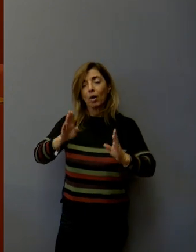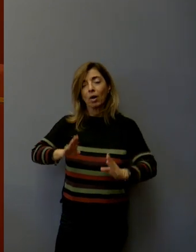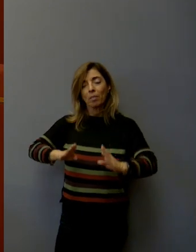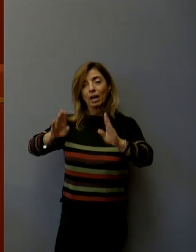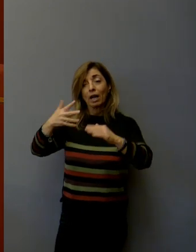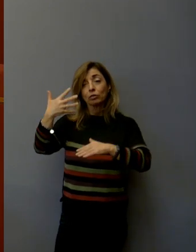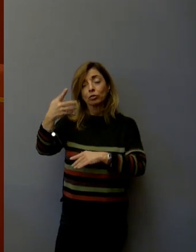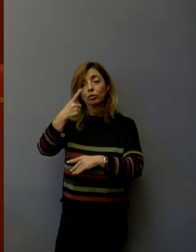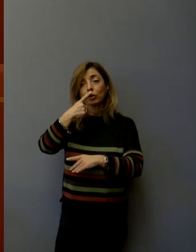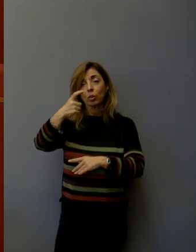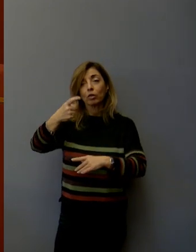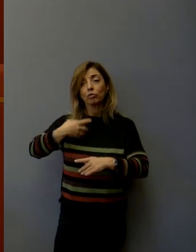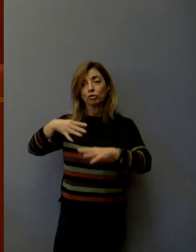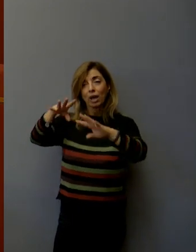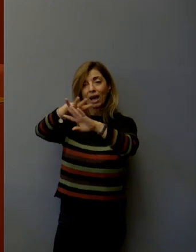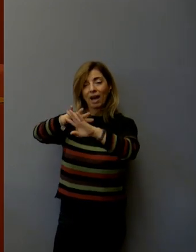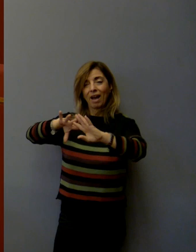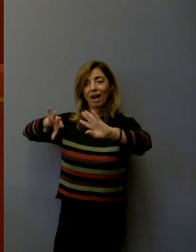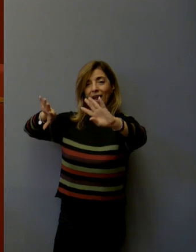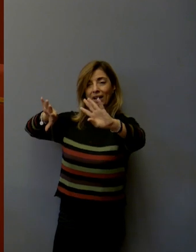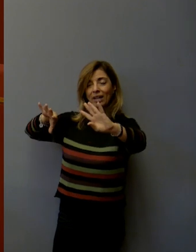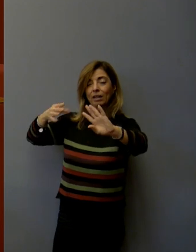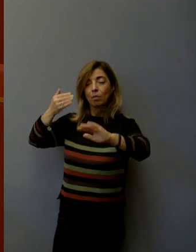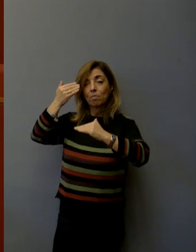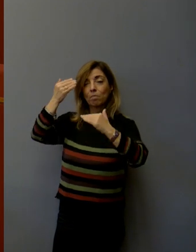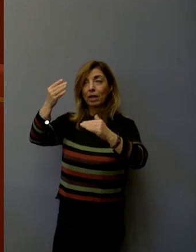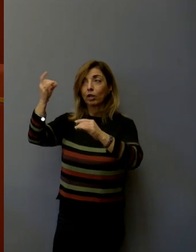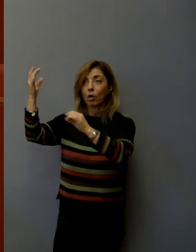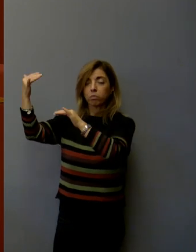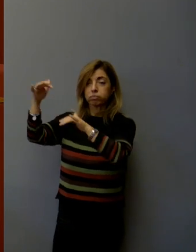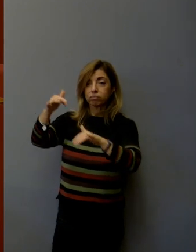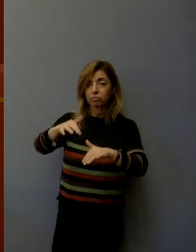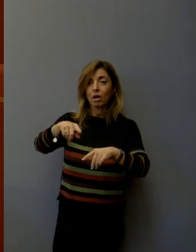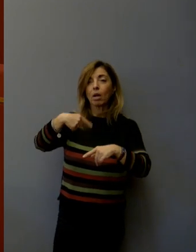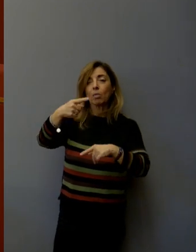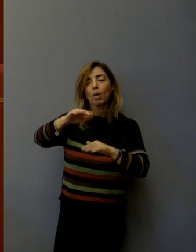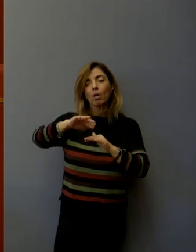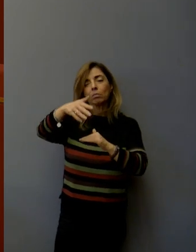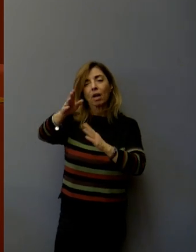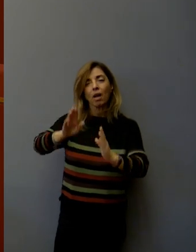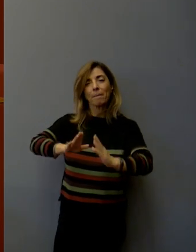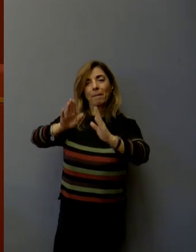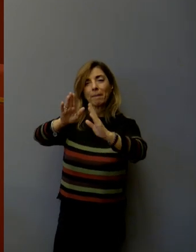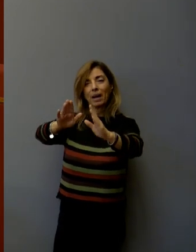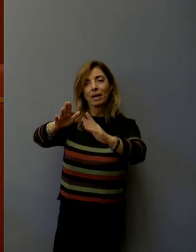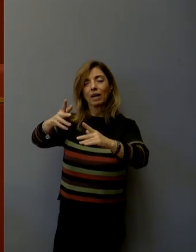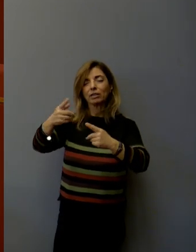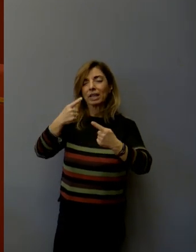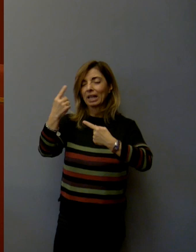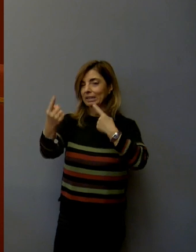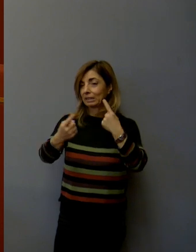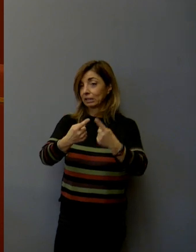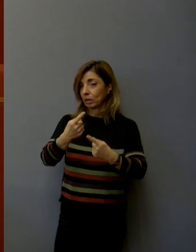una rete posizionata pericolante con pericolo di caduta Massi e tra il civico 17 numero 5 Rosso risulta in condizioni a 6 critiche